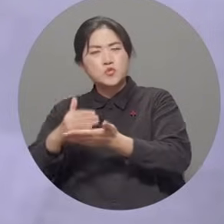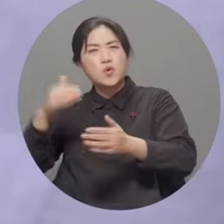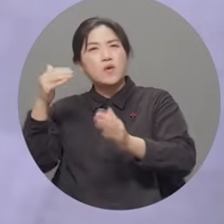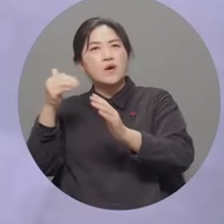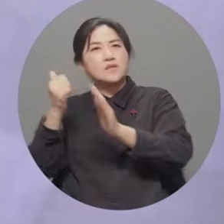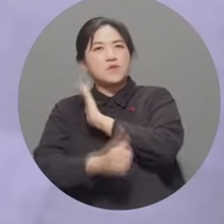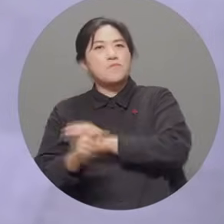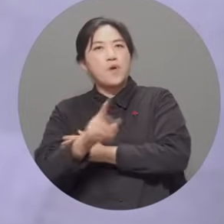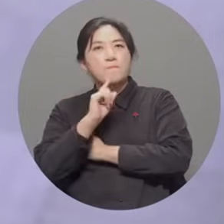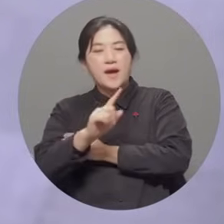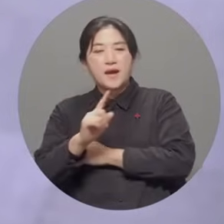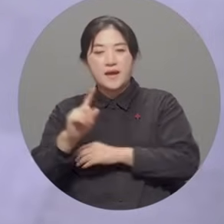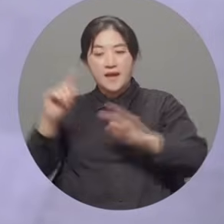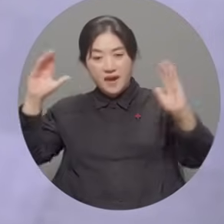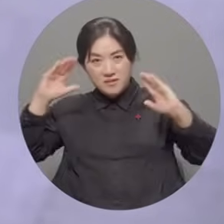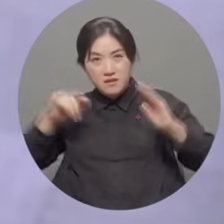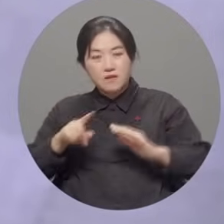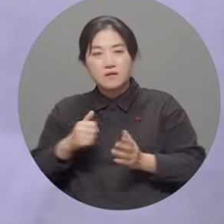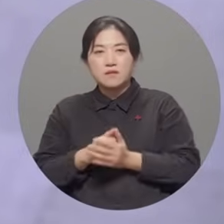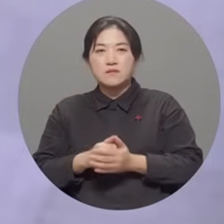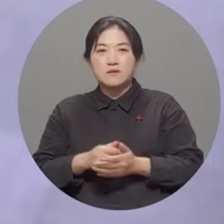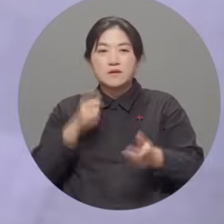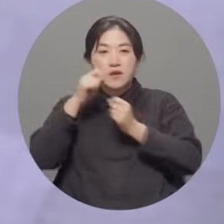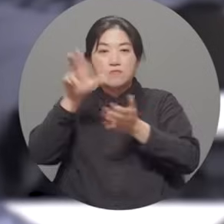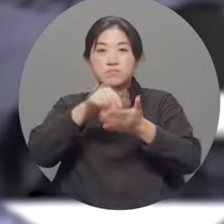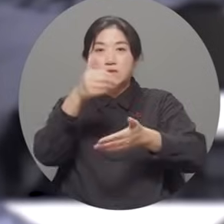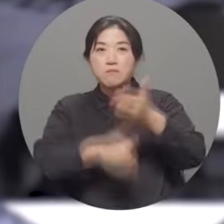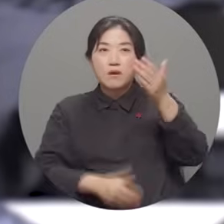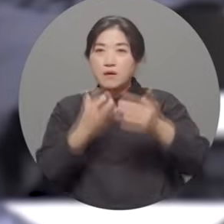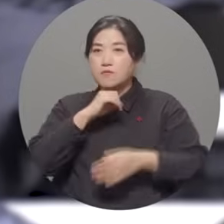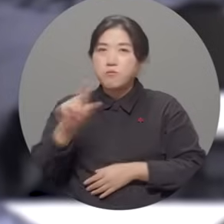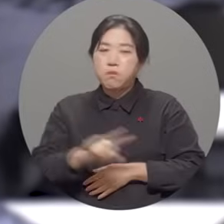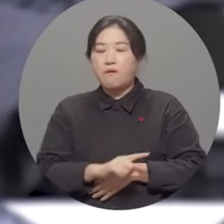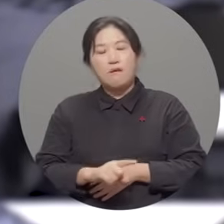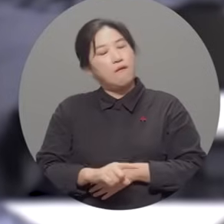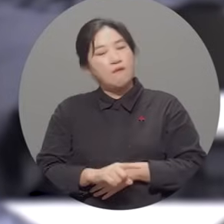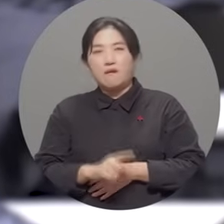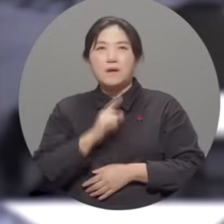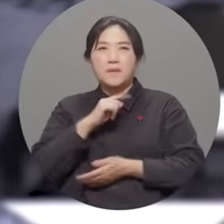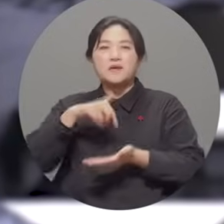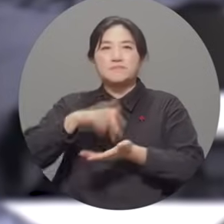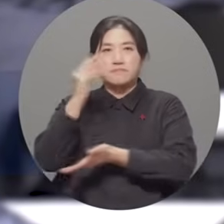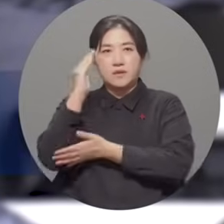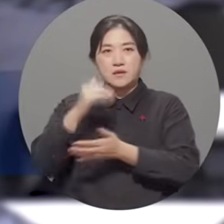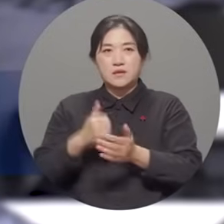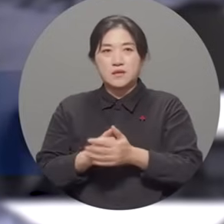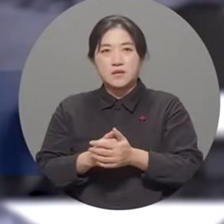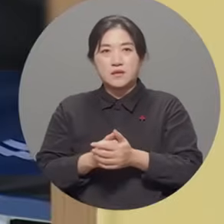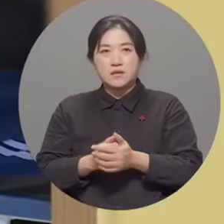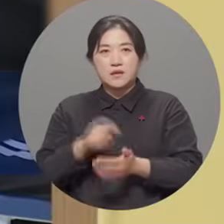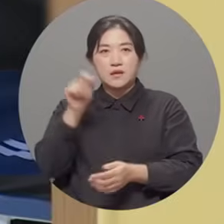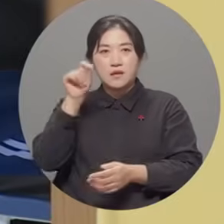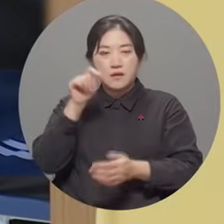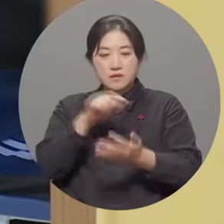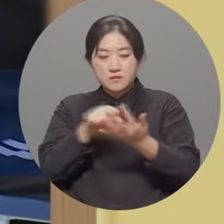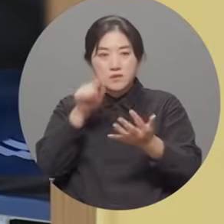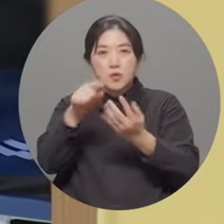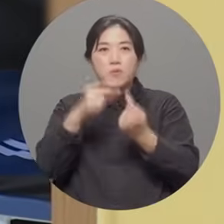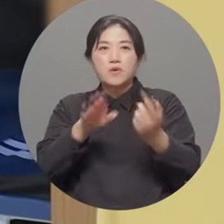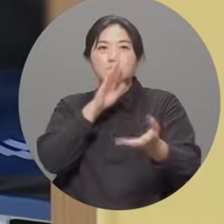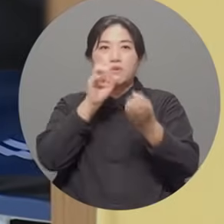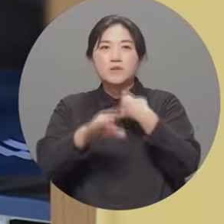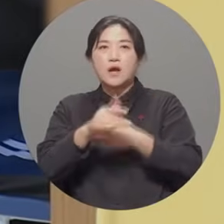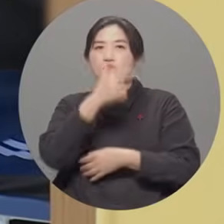일부 수험생들은 킬러 문항 배제가 무슨 효과가 있는지 모르겠다는 반응을 보이기도 했습니다. 찍는 것보다 정답률이 낮은 거거든요. 도대체